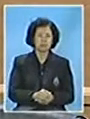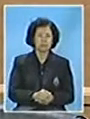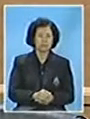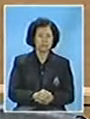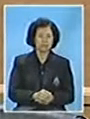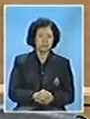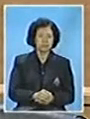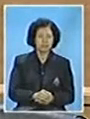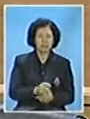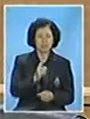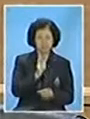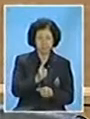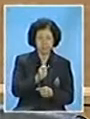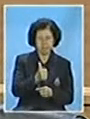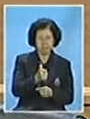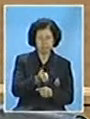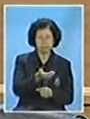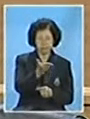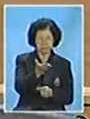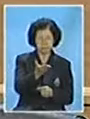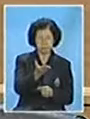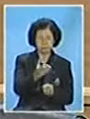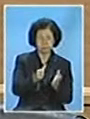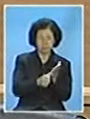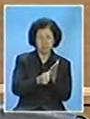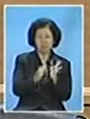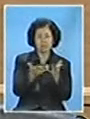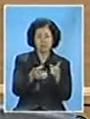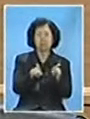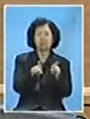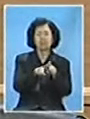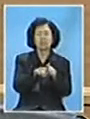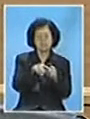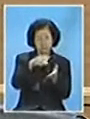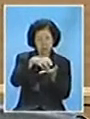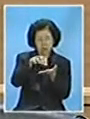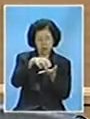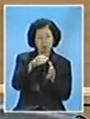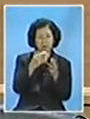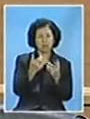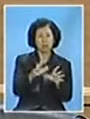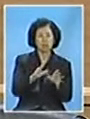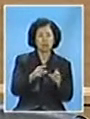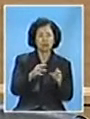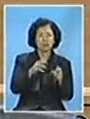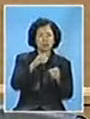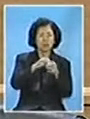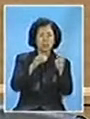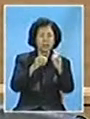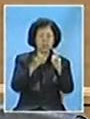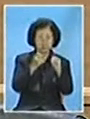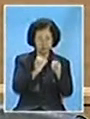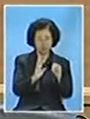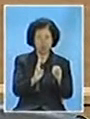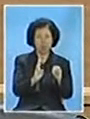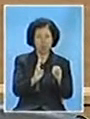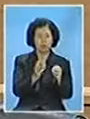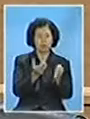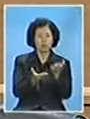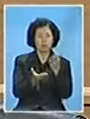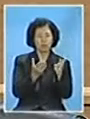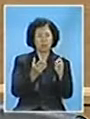แล้วถ้าเป็นไปได้เนี่ยถ้าท่านกรุณาไม่แก้เหมือนที่ท่านได้แถลงไปในมาตรา16หรือมา